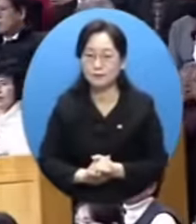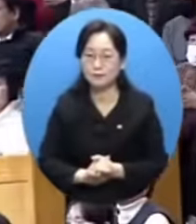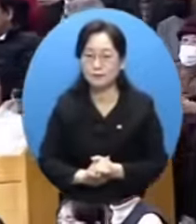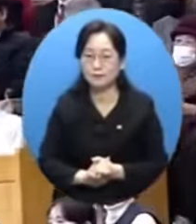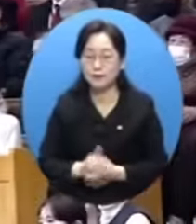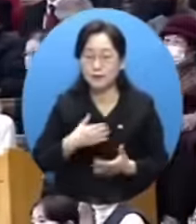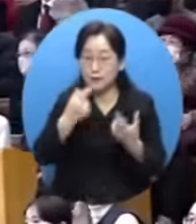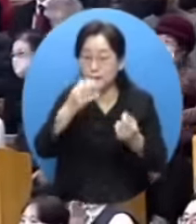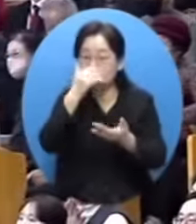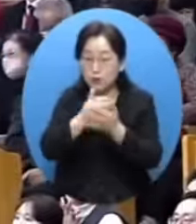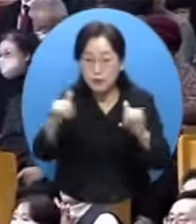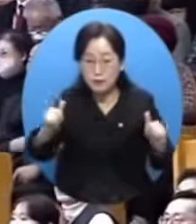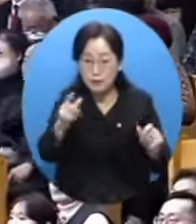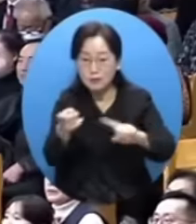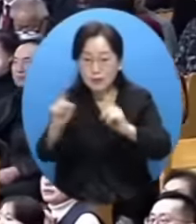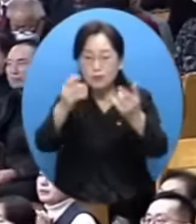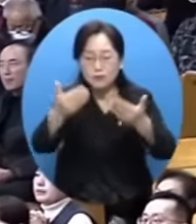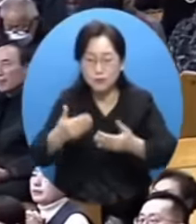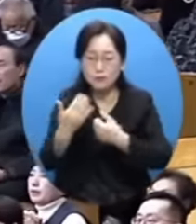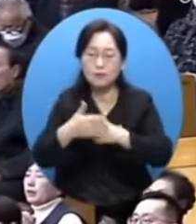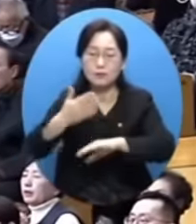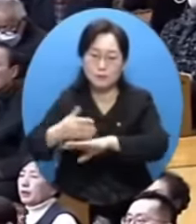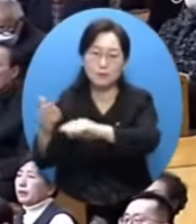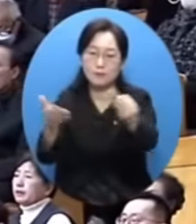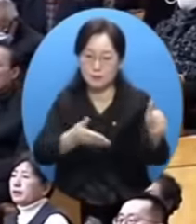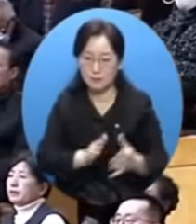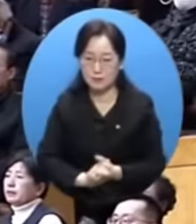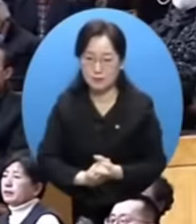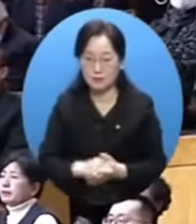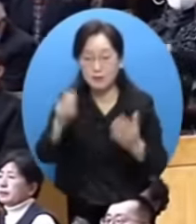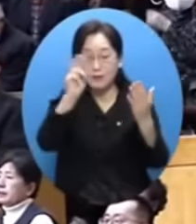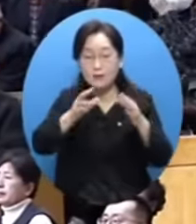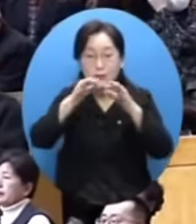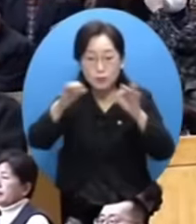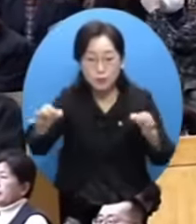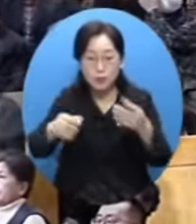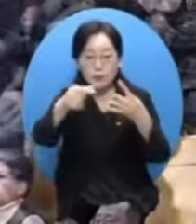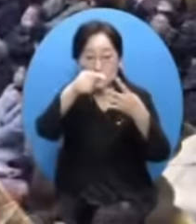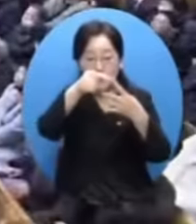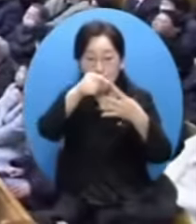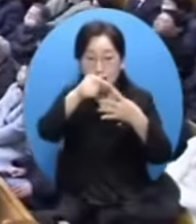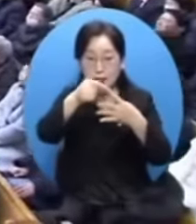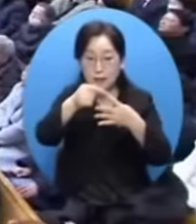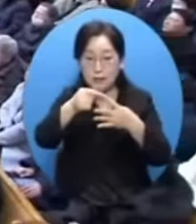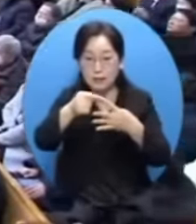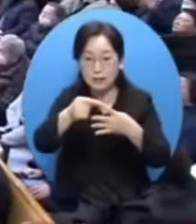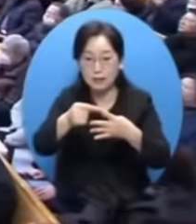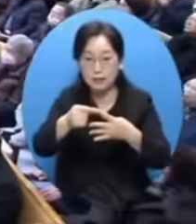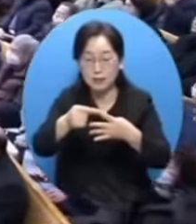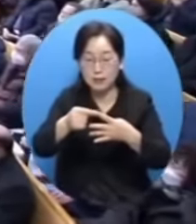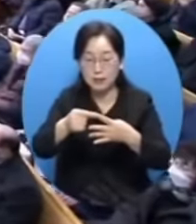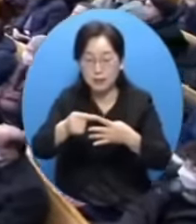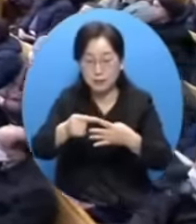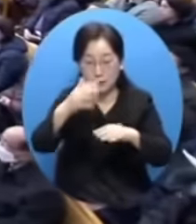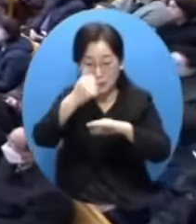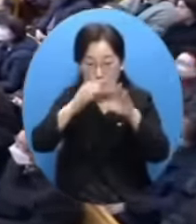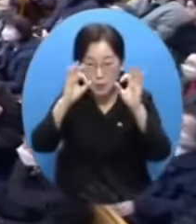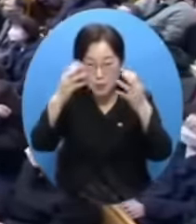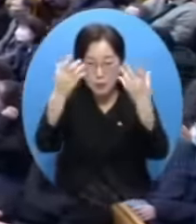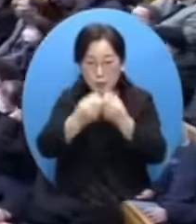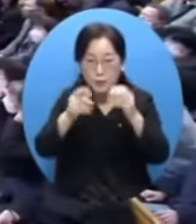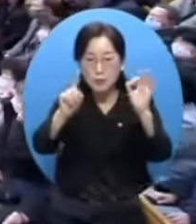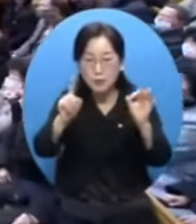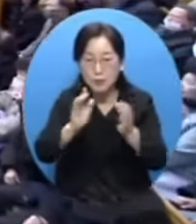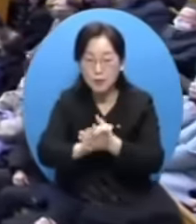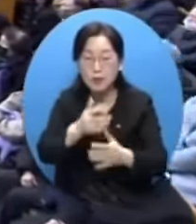나 같은 죄인을 살리신 그 은혜에 감사하시기 바랍니다. 이 찬송 1절 마지막 절에 보면 I was blind